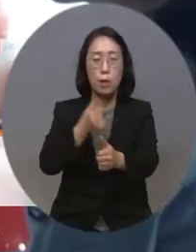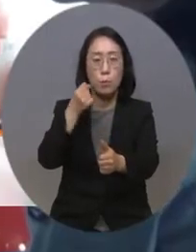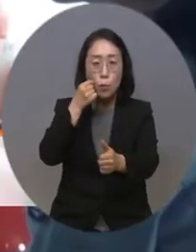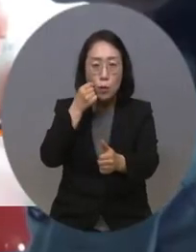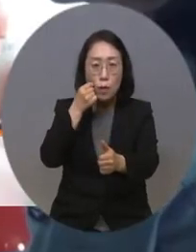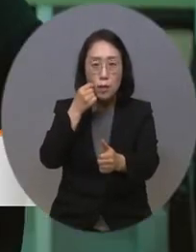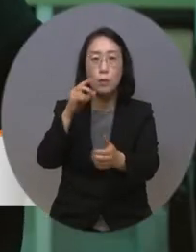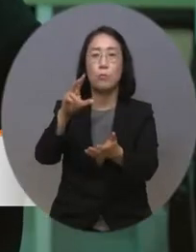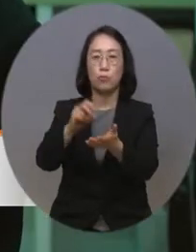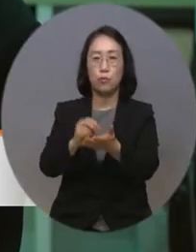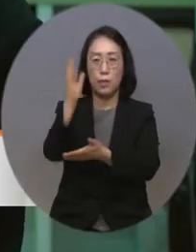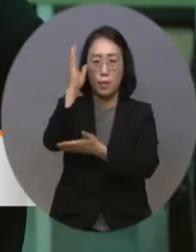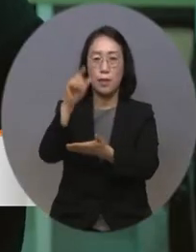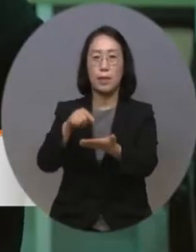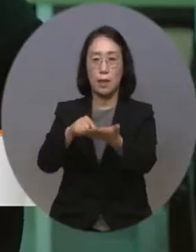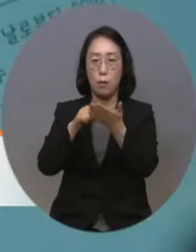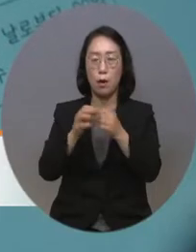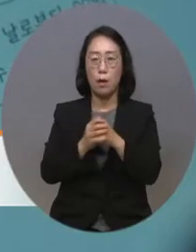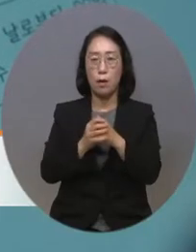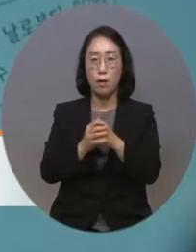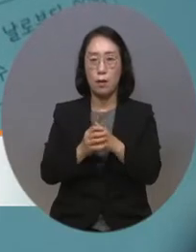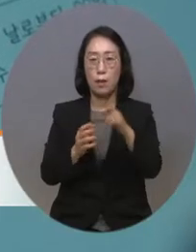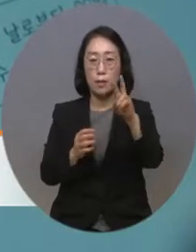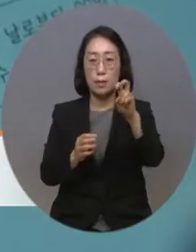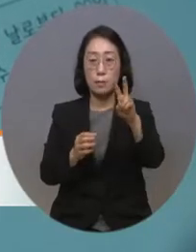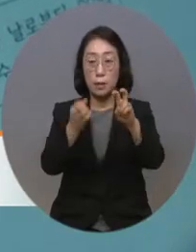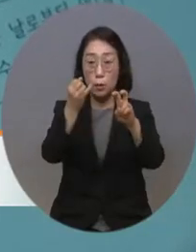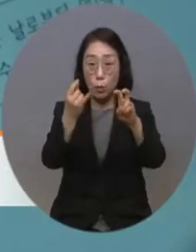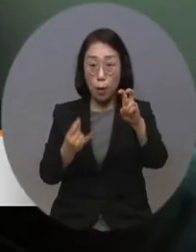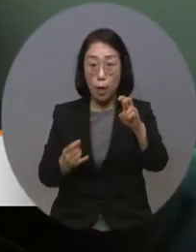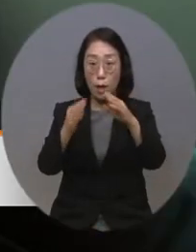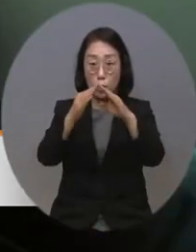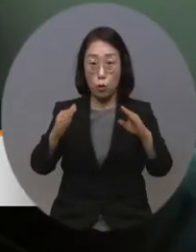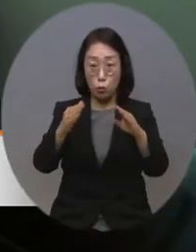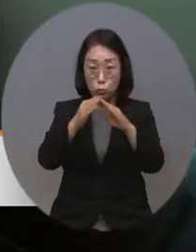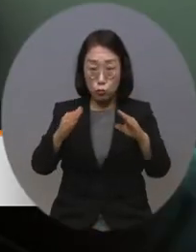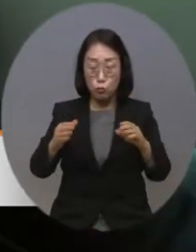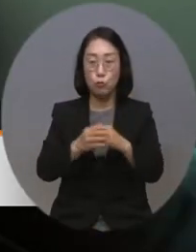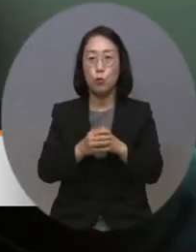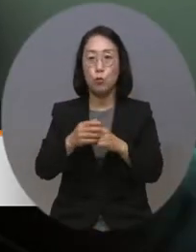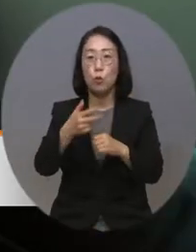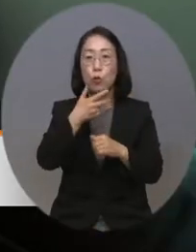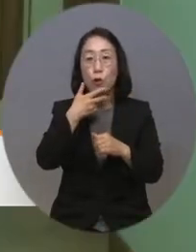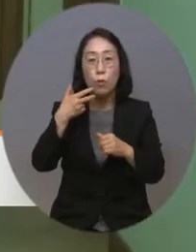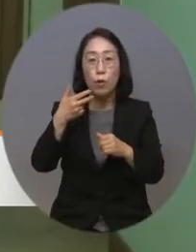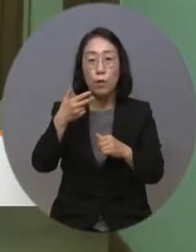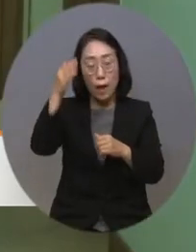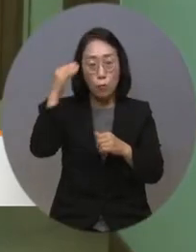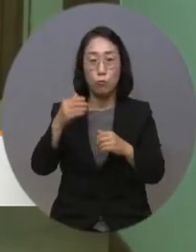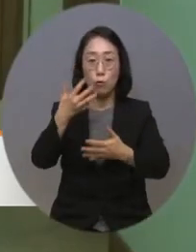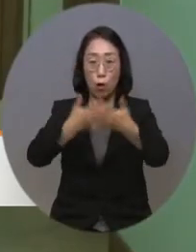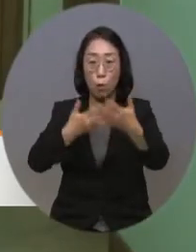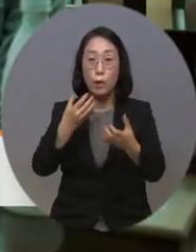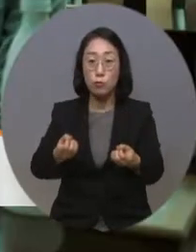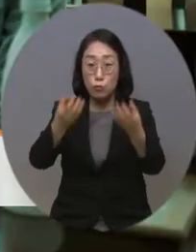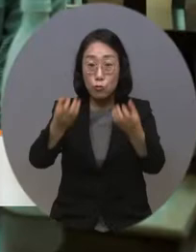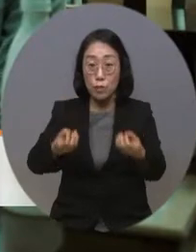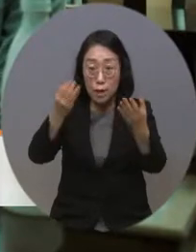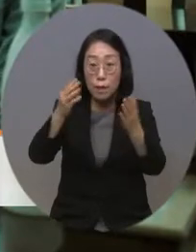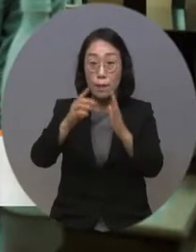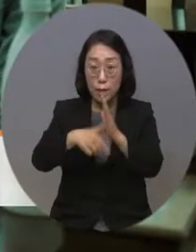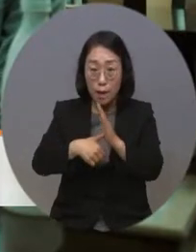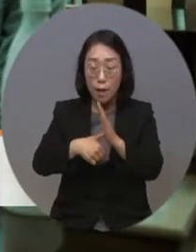영화입니다. 지난해 제22회 전주국제영화제, 16회 런던학국영화제 등 국내외 유수 영화제에